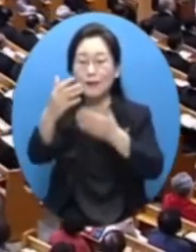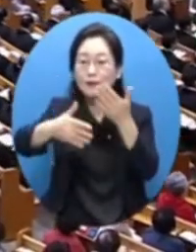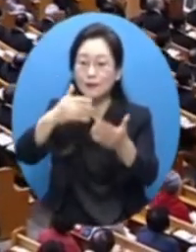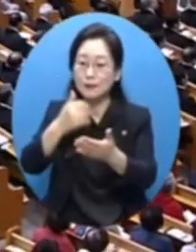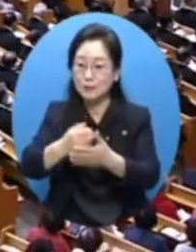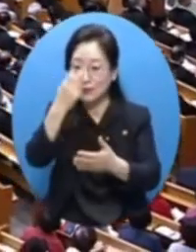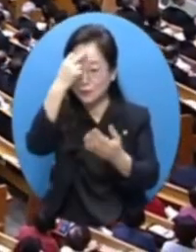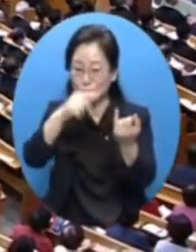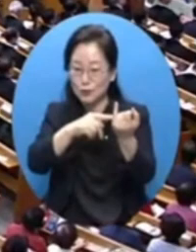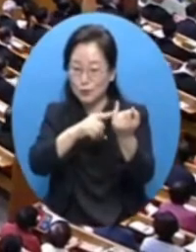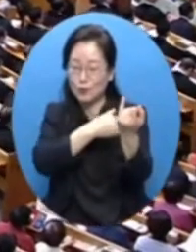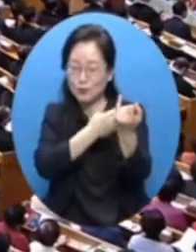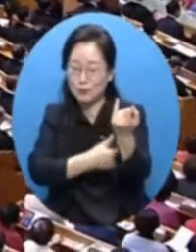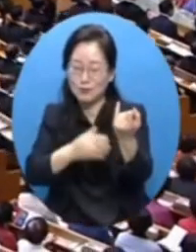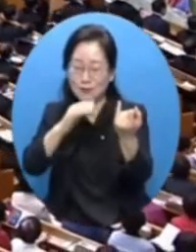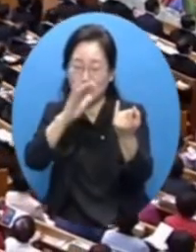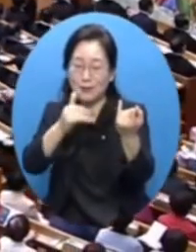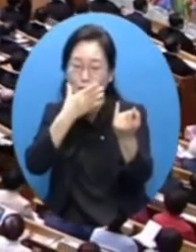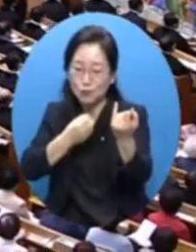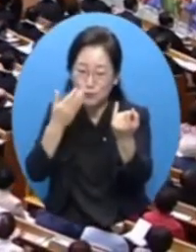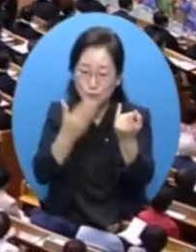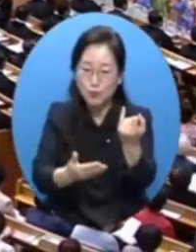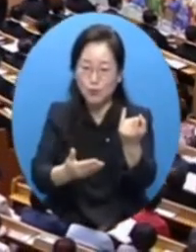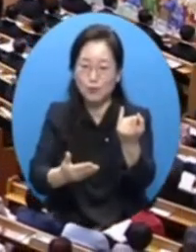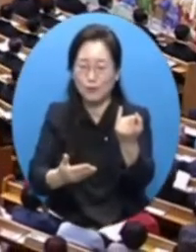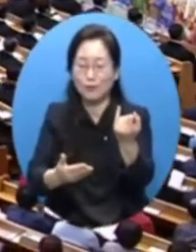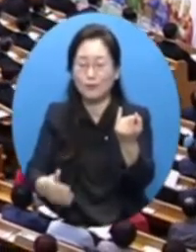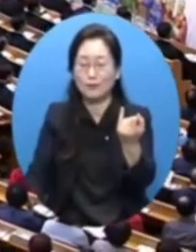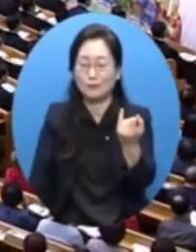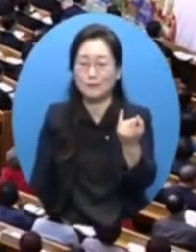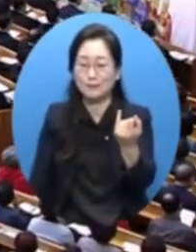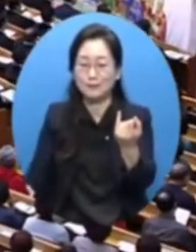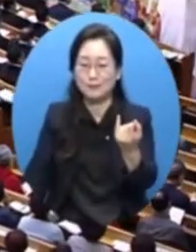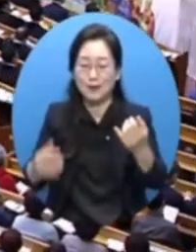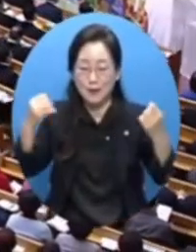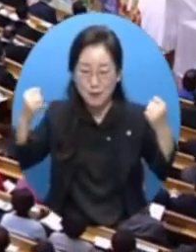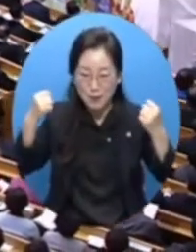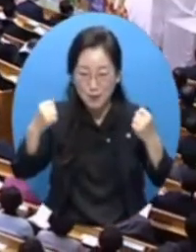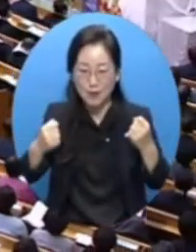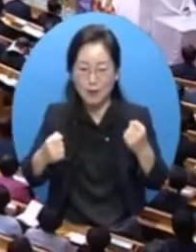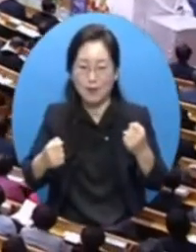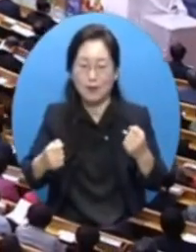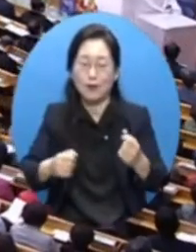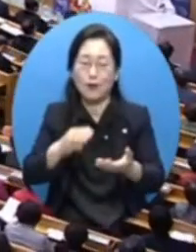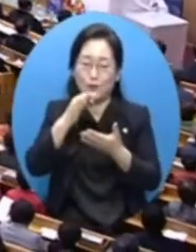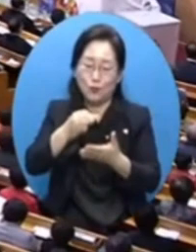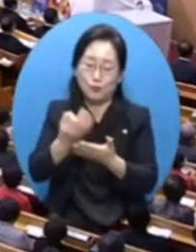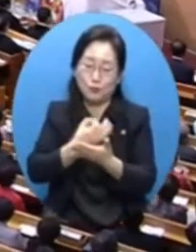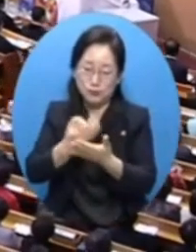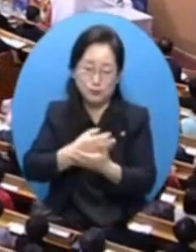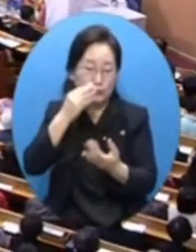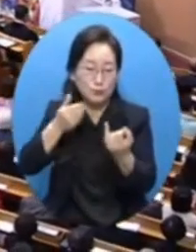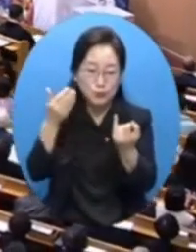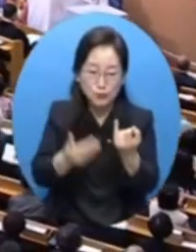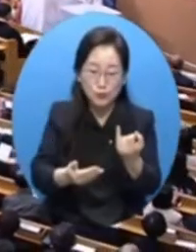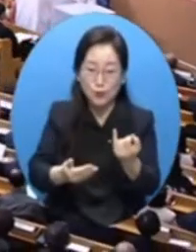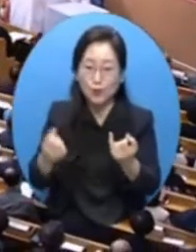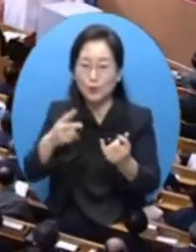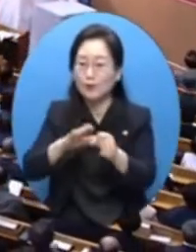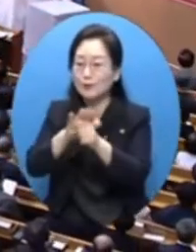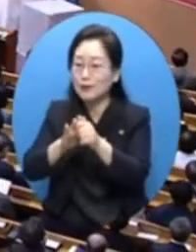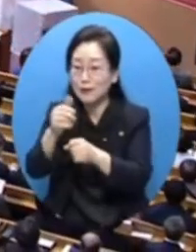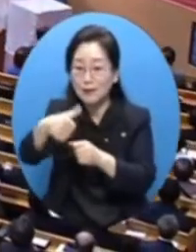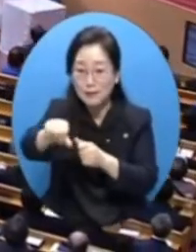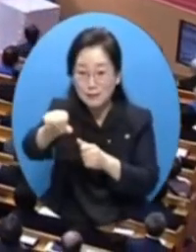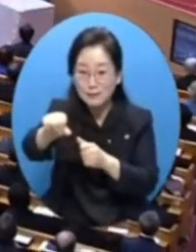최권사님 가족을 축복해서 그리고 권사님도 되셨는데 가족을 축복해 주셨습니다. 건강의 축복도 주시고 물질의 축복도 주셨습니다. 무엇보다도 사랑하는